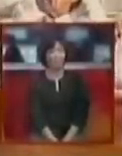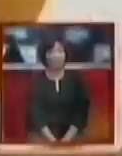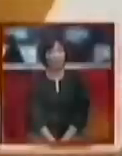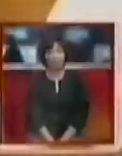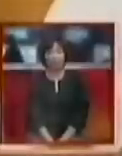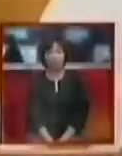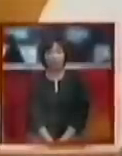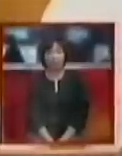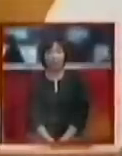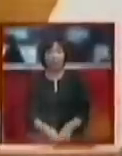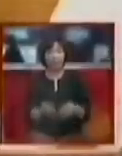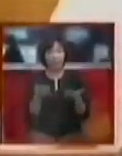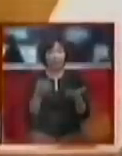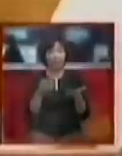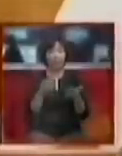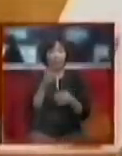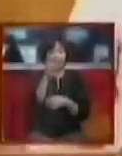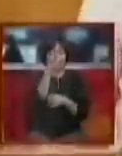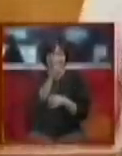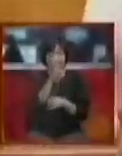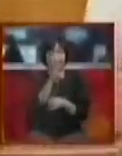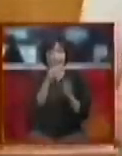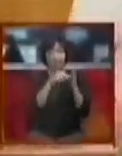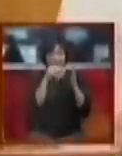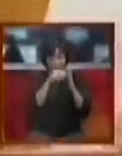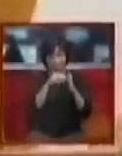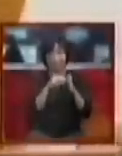Pwede ko bang ulitin yun?